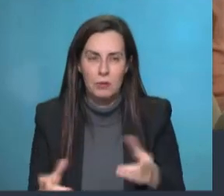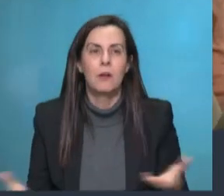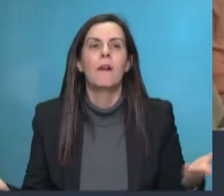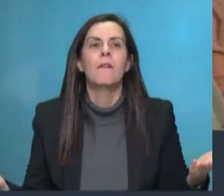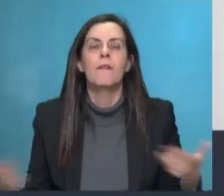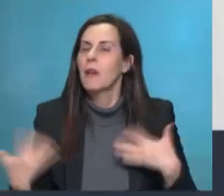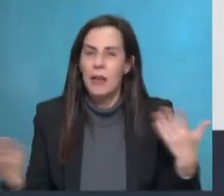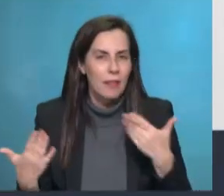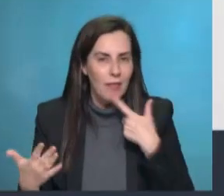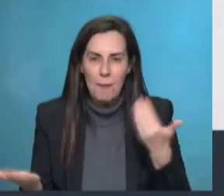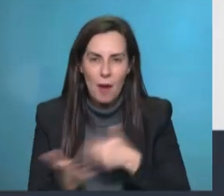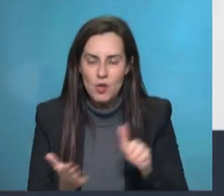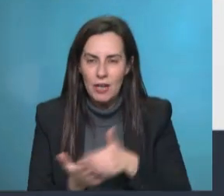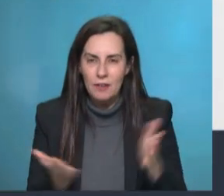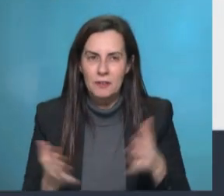לך ע מה